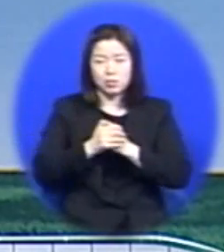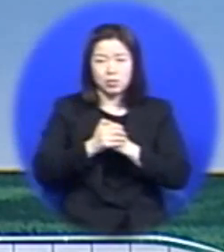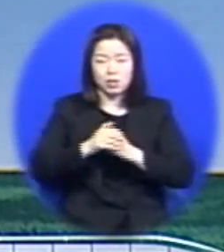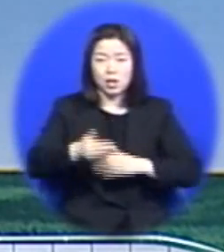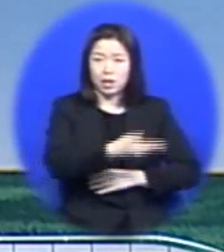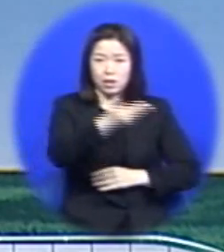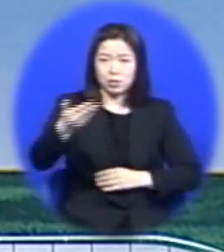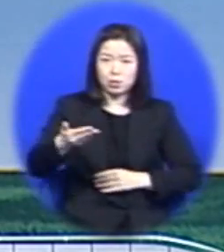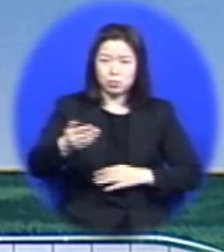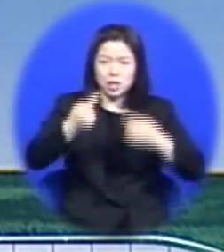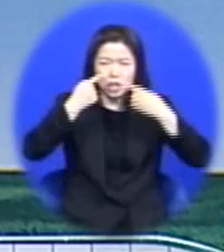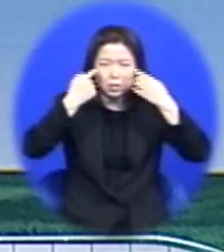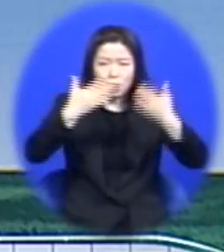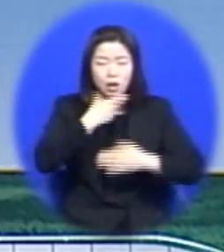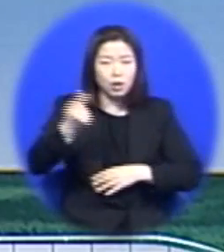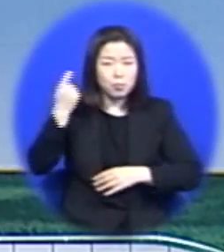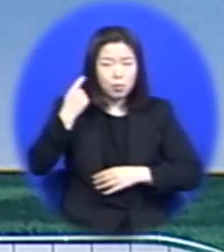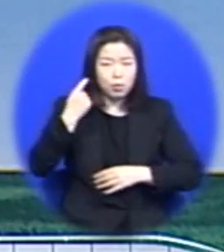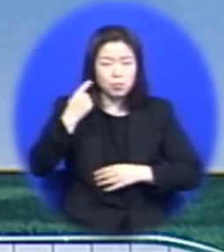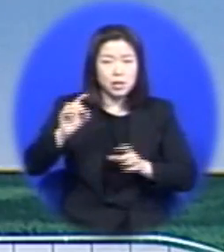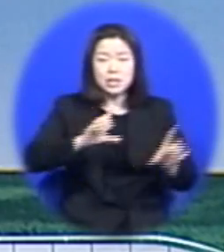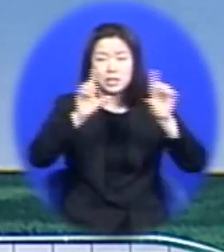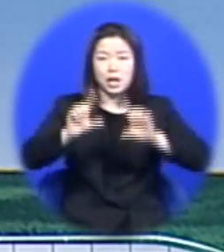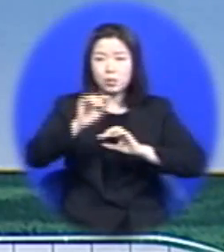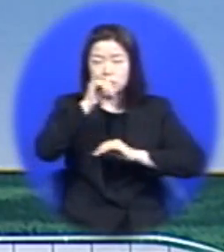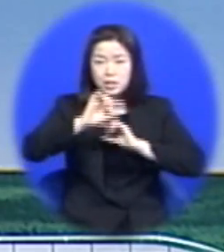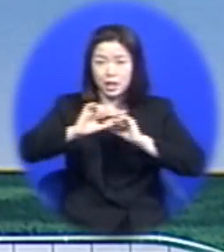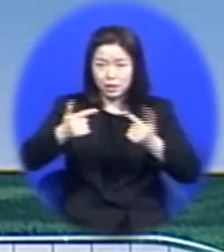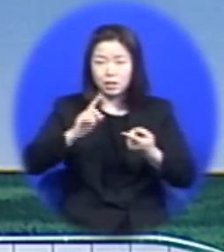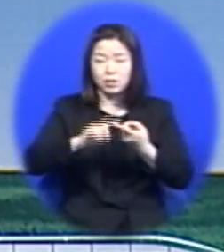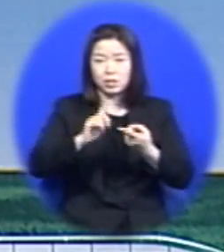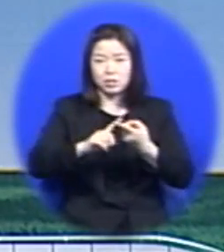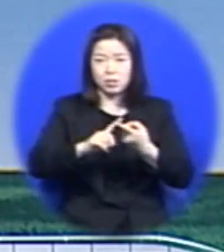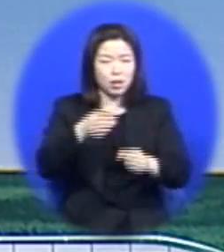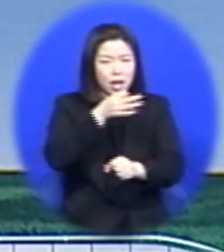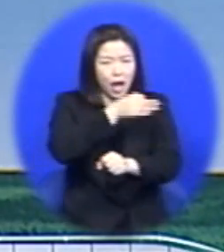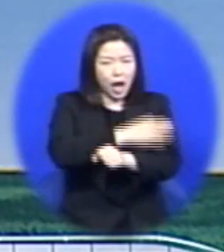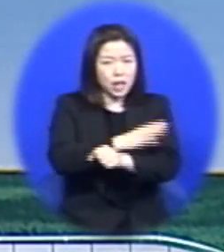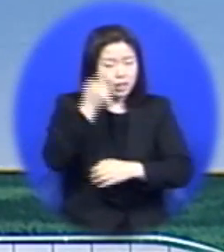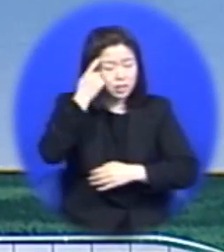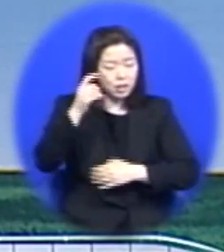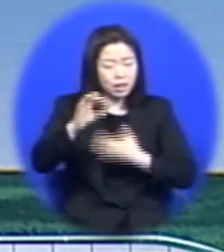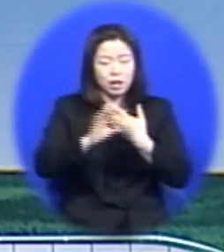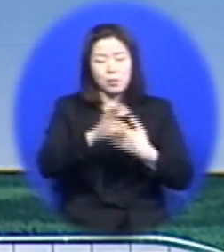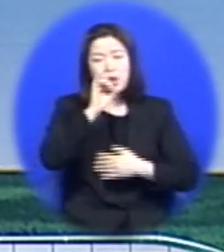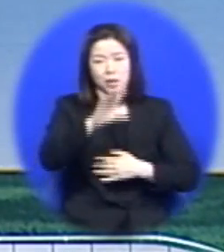여러분이 정확한 복음으로 살고 있지 않다는 것에 대해서 절대로 간단히 생각하면 안 됩니다.